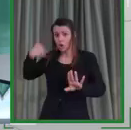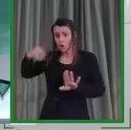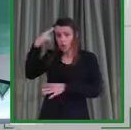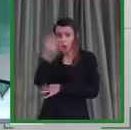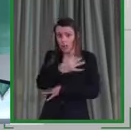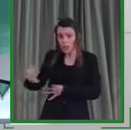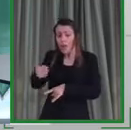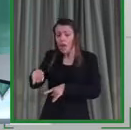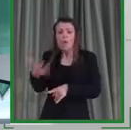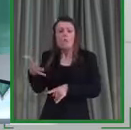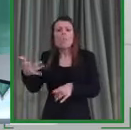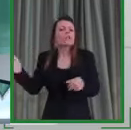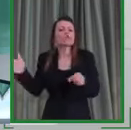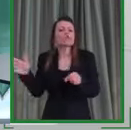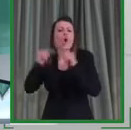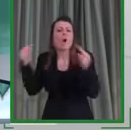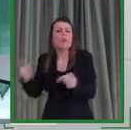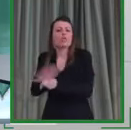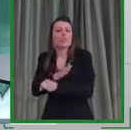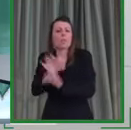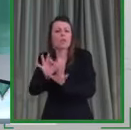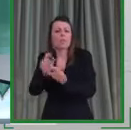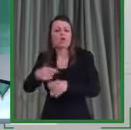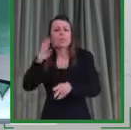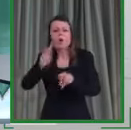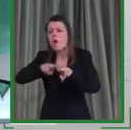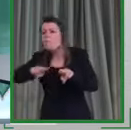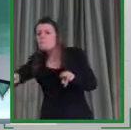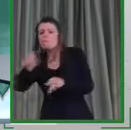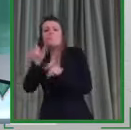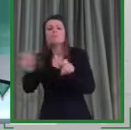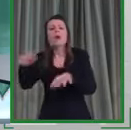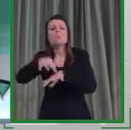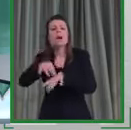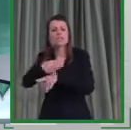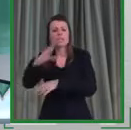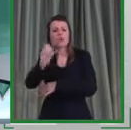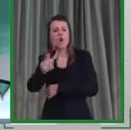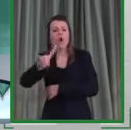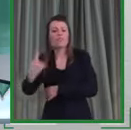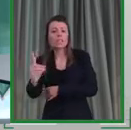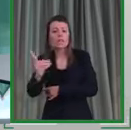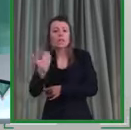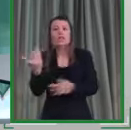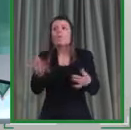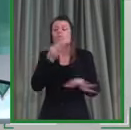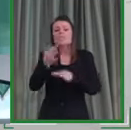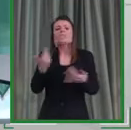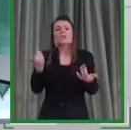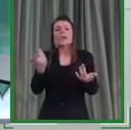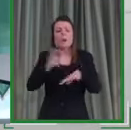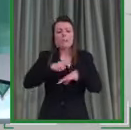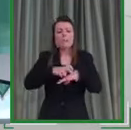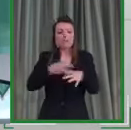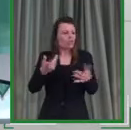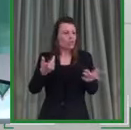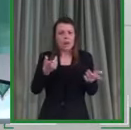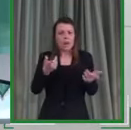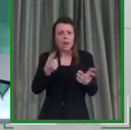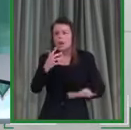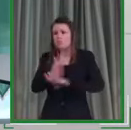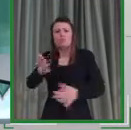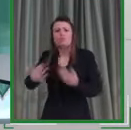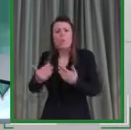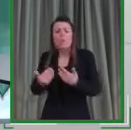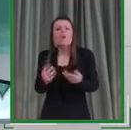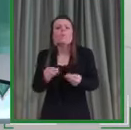pazienti covi la medicina del territorio ha fatto a mani nude perché nessuno a noi aveva dato le mascherine ce lo ricordiamo